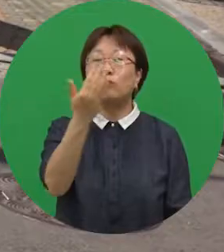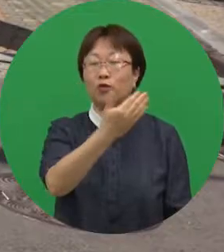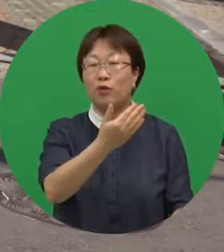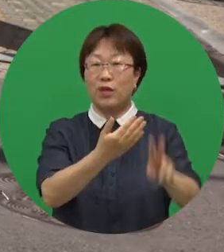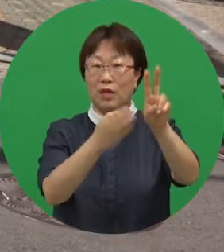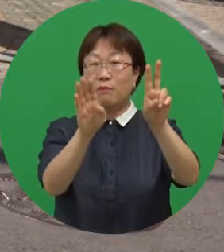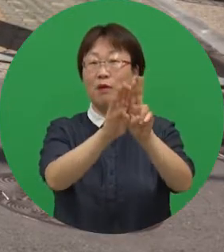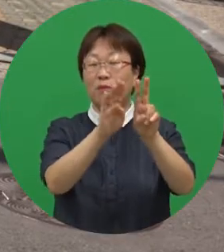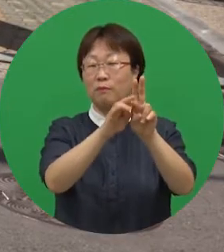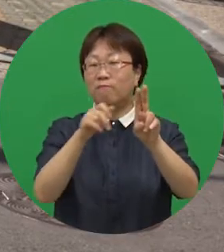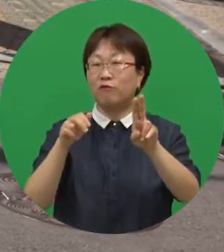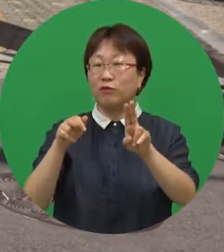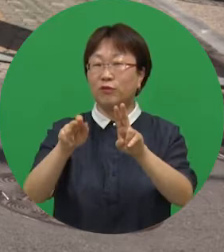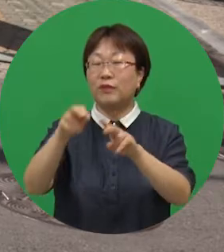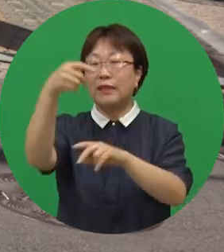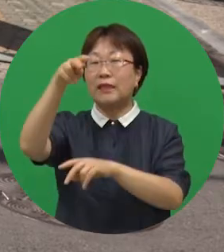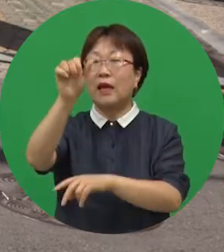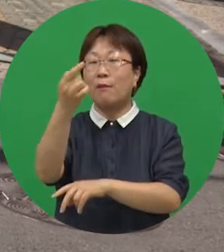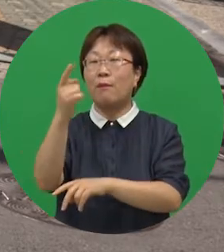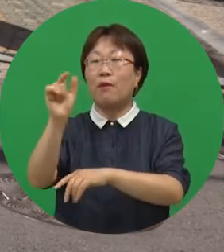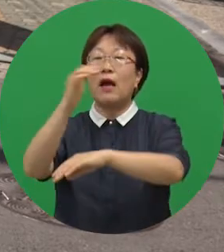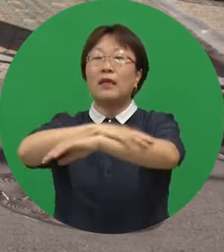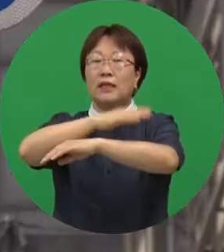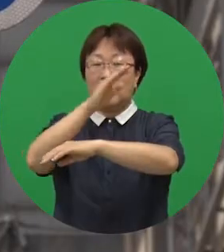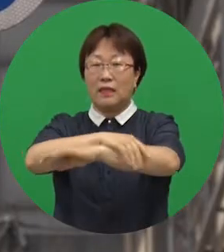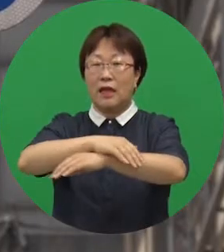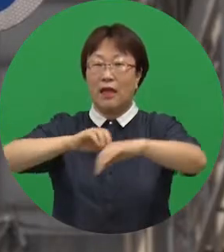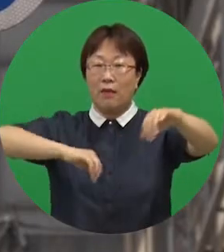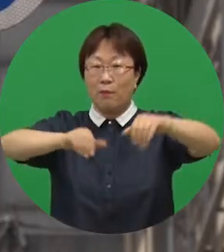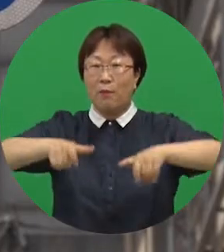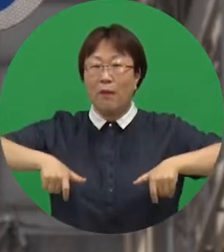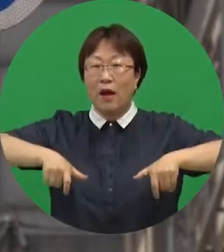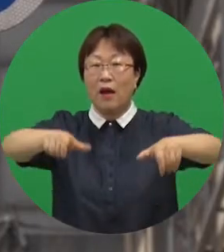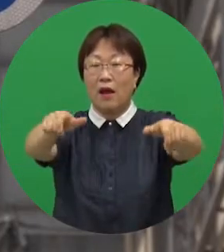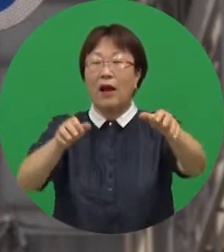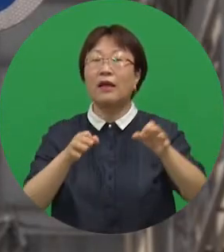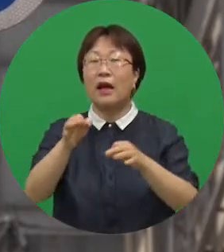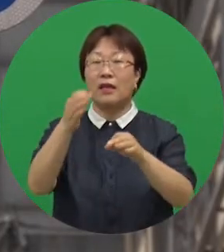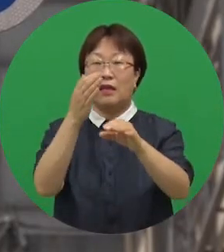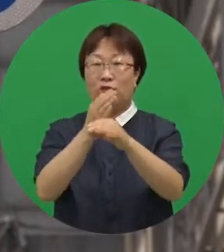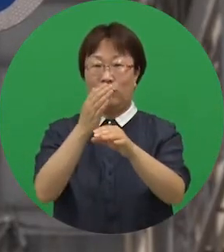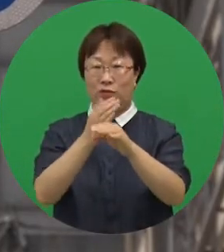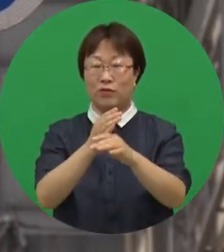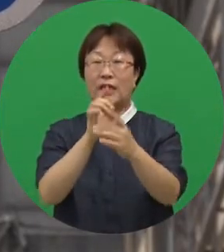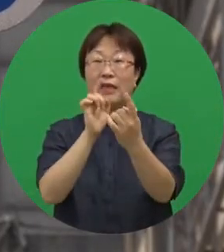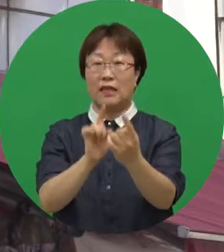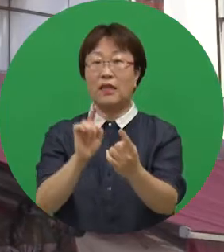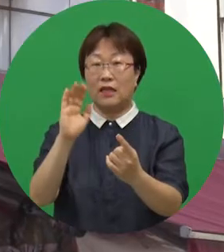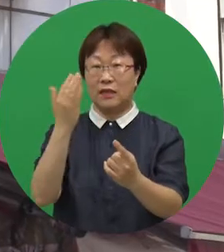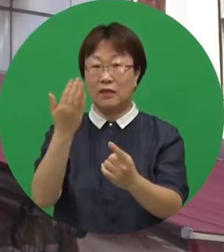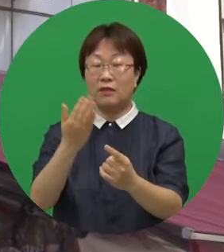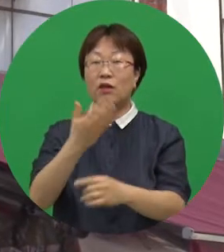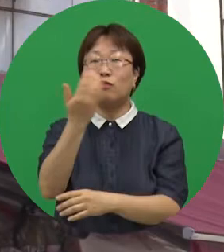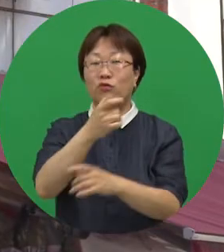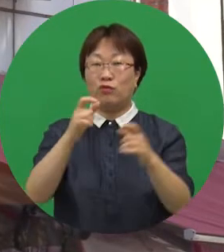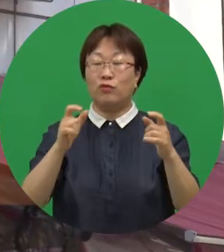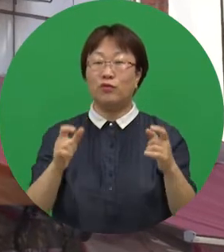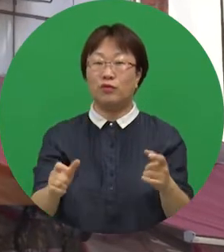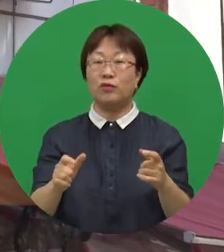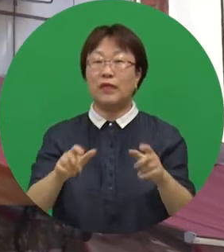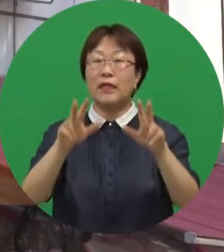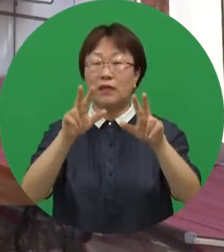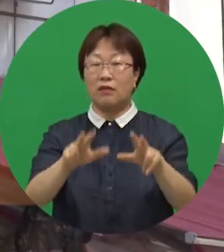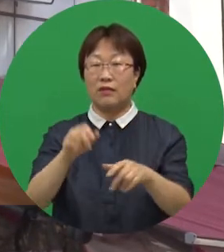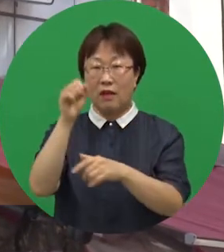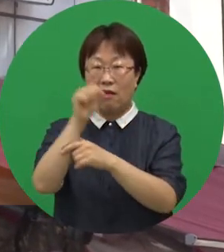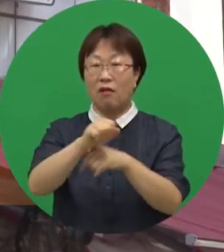2번 출구부터 삼화 인쇄 입구까지 양방향 구간의 업소를 대상으로 진행됩니다. 구로구는